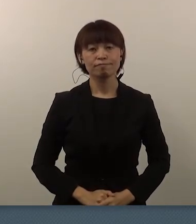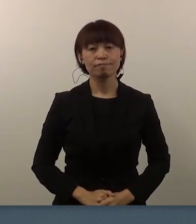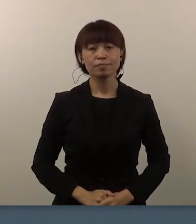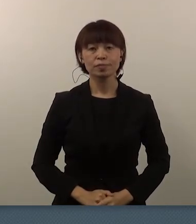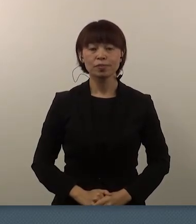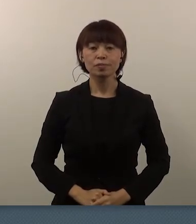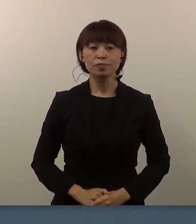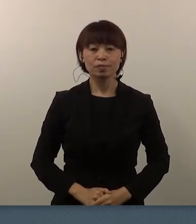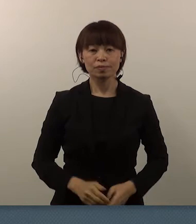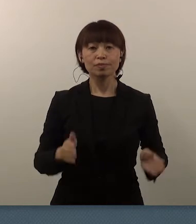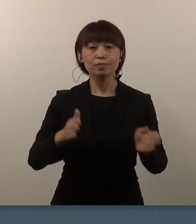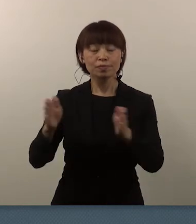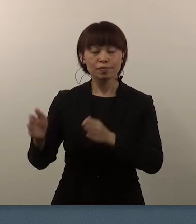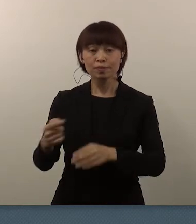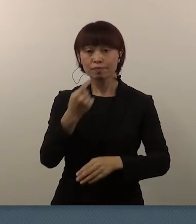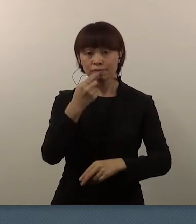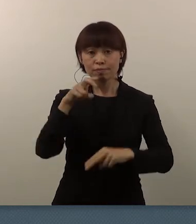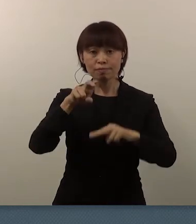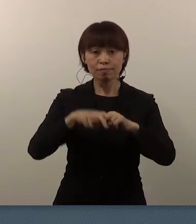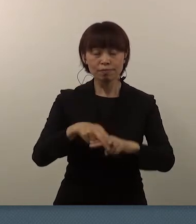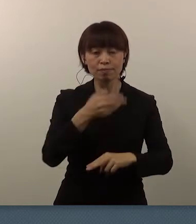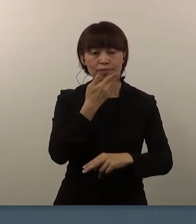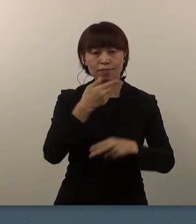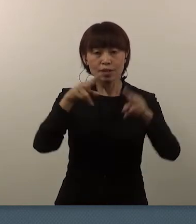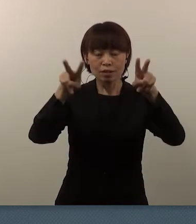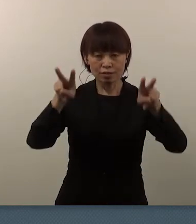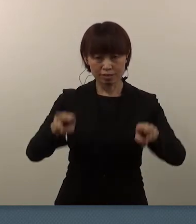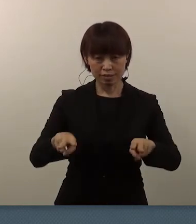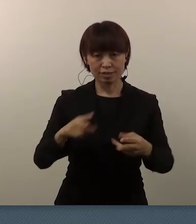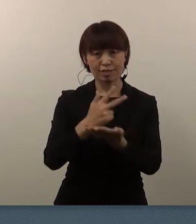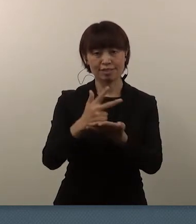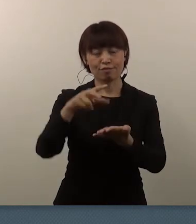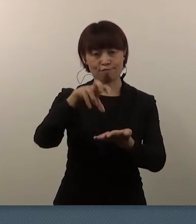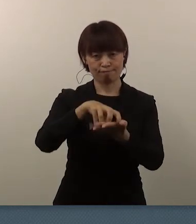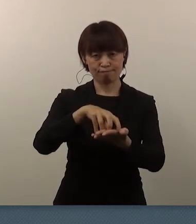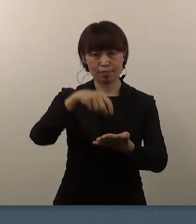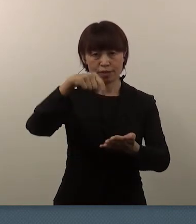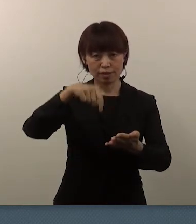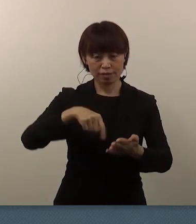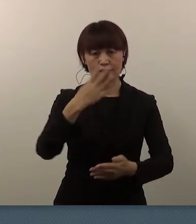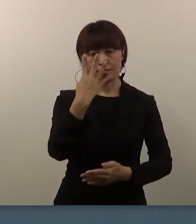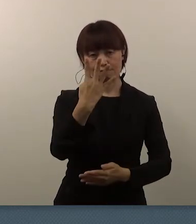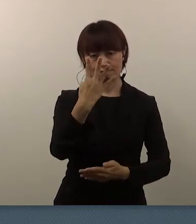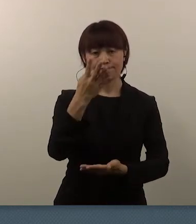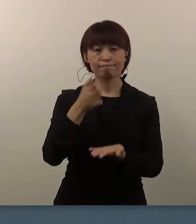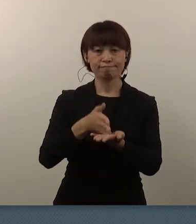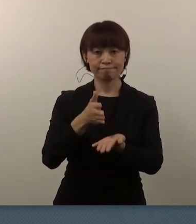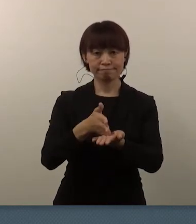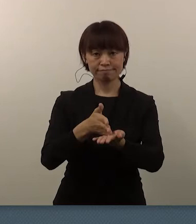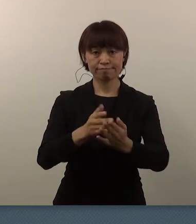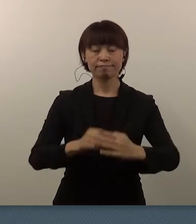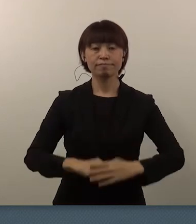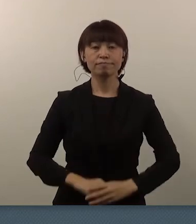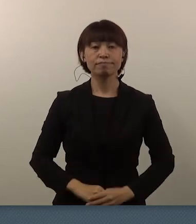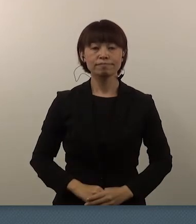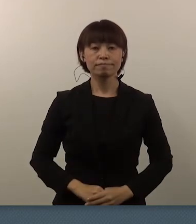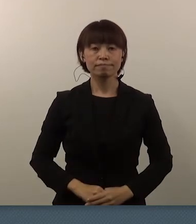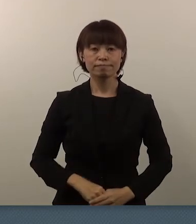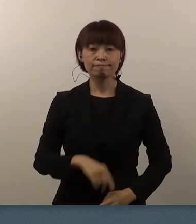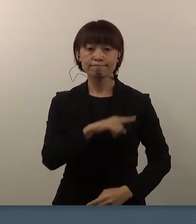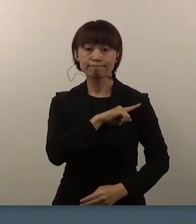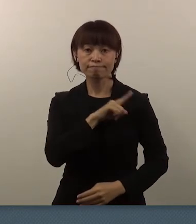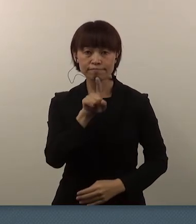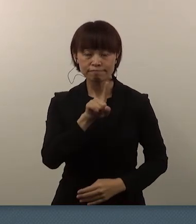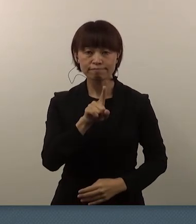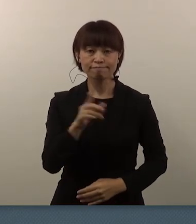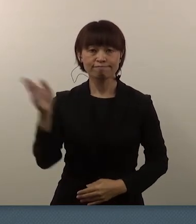知事出席使用行為につきましては、事前に送付した資料の通りですけれども、そのうち4件コメントしておきます。まず、